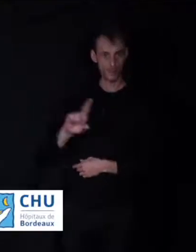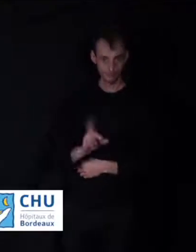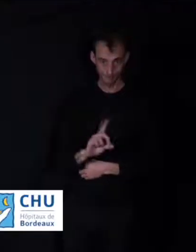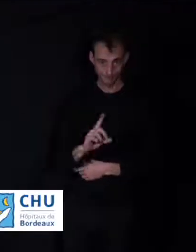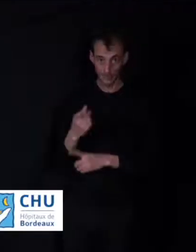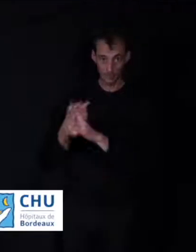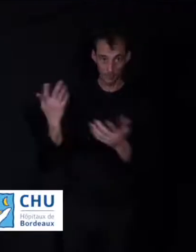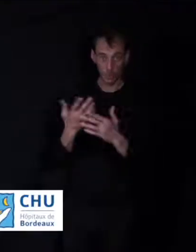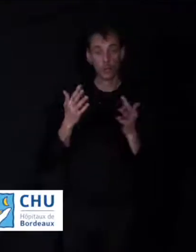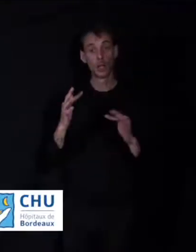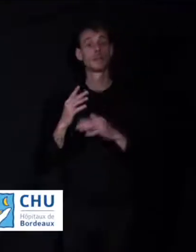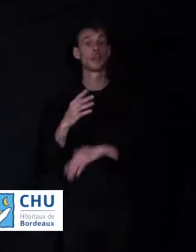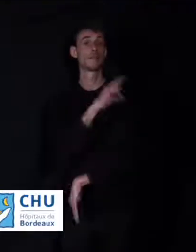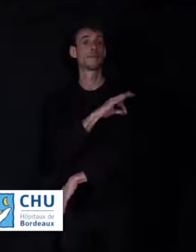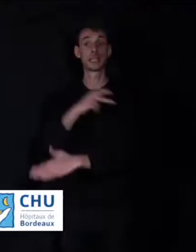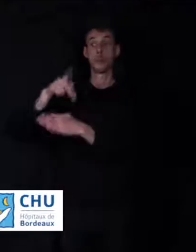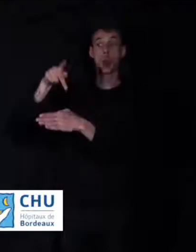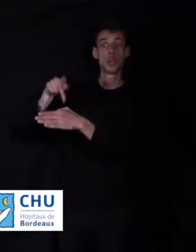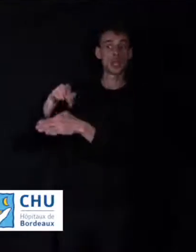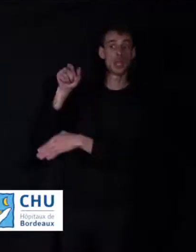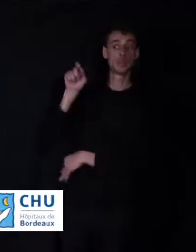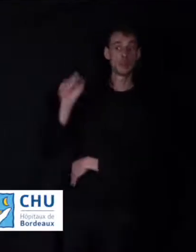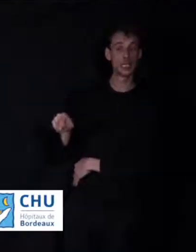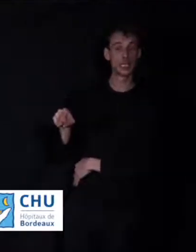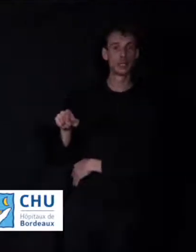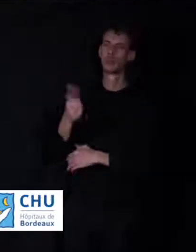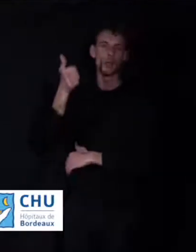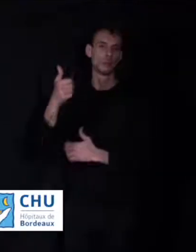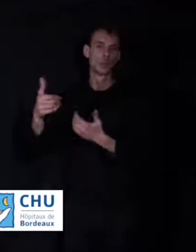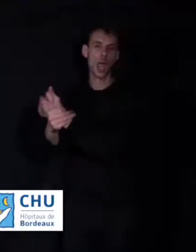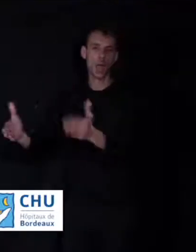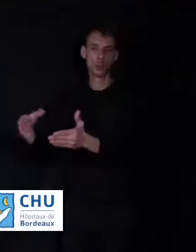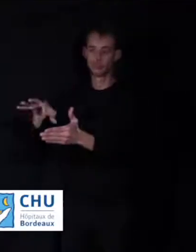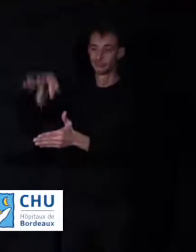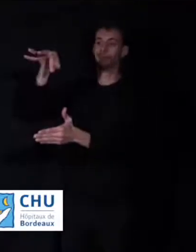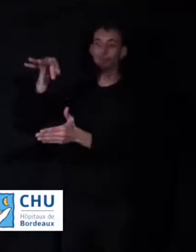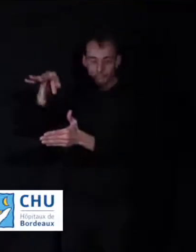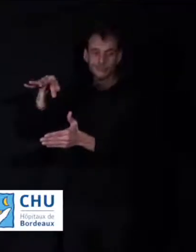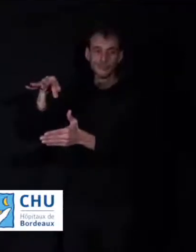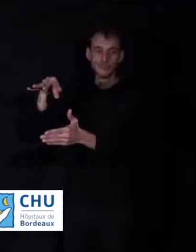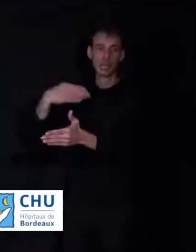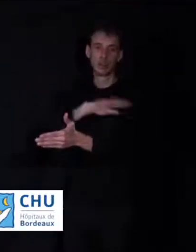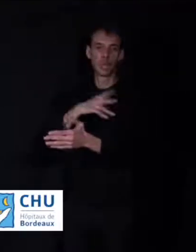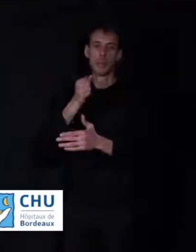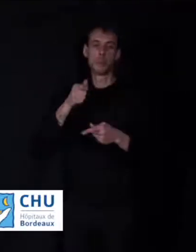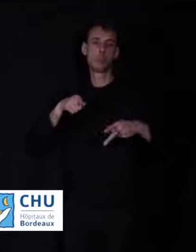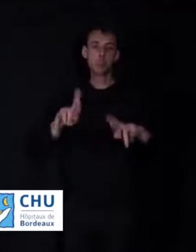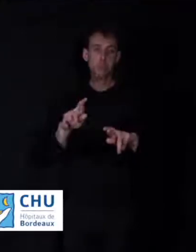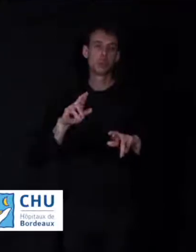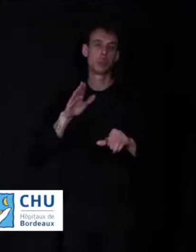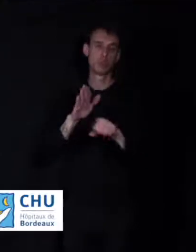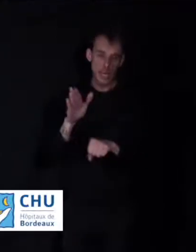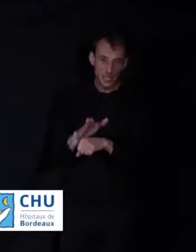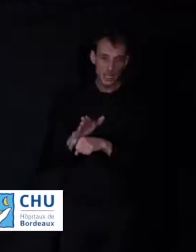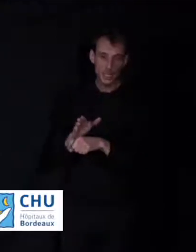n'était peut-être pas suffisamment purifiée dans un lot qui a été probablement à l'origine de cet effet indésirable. Donc un effet plutôt lié